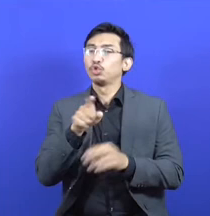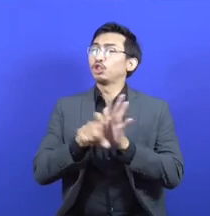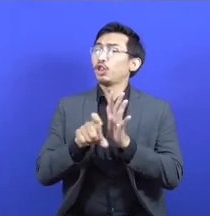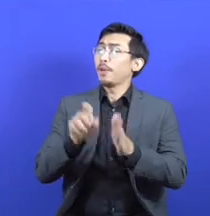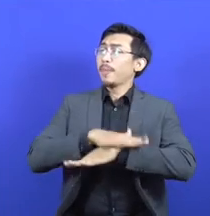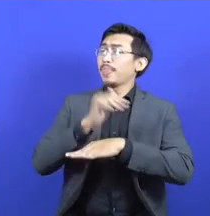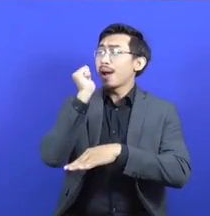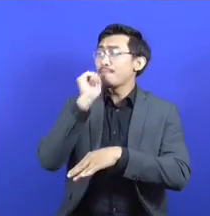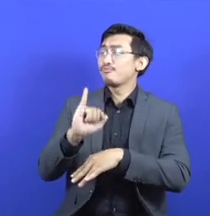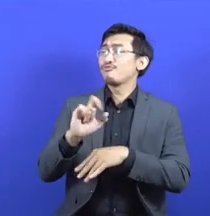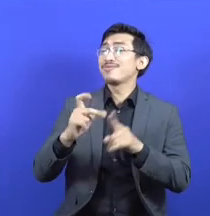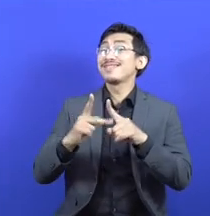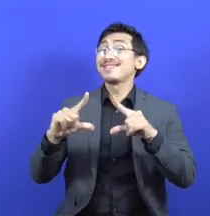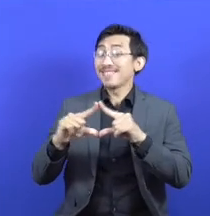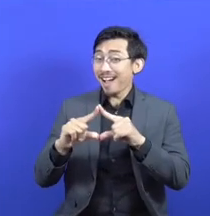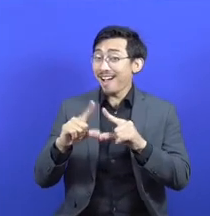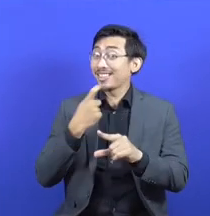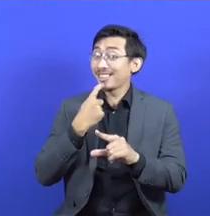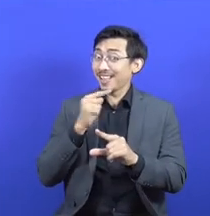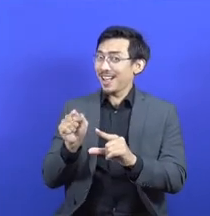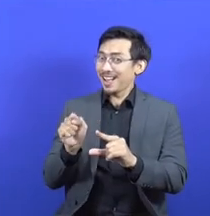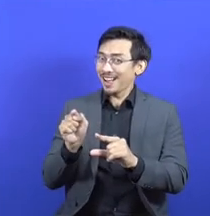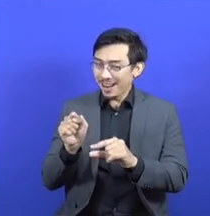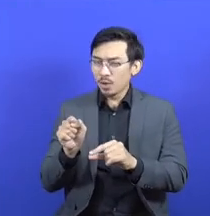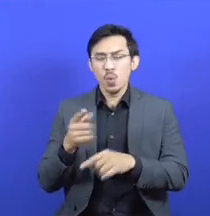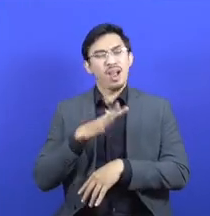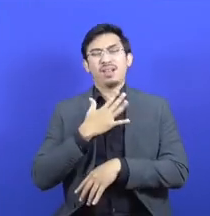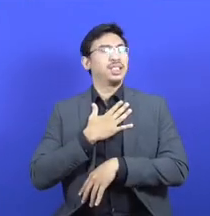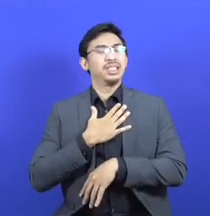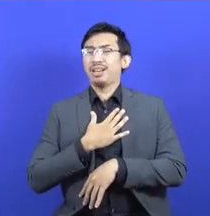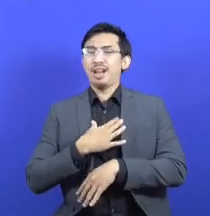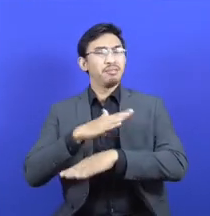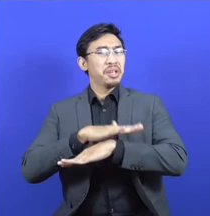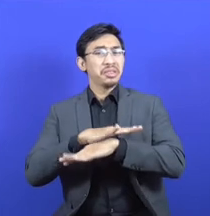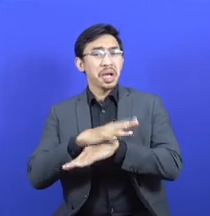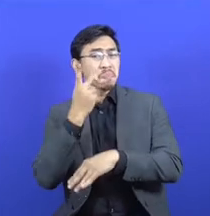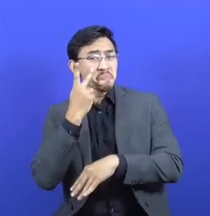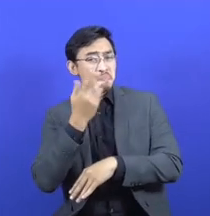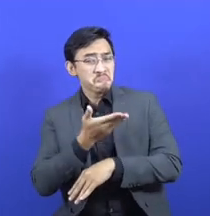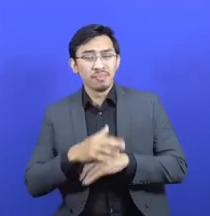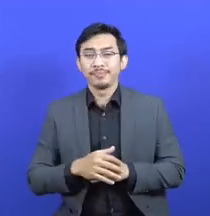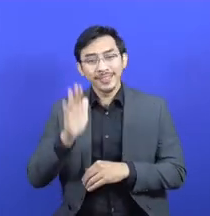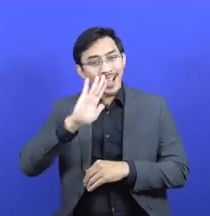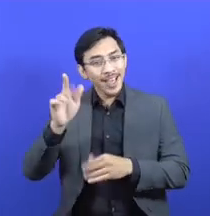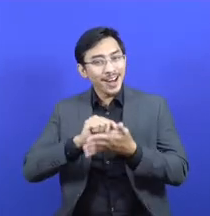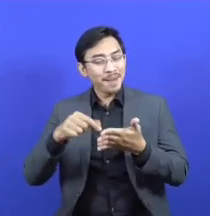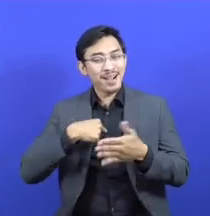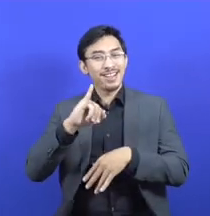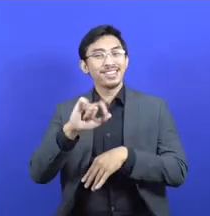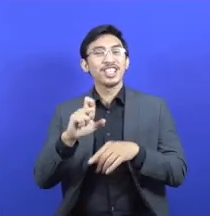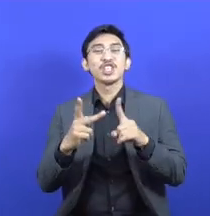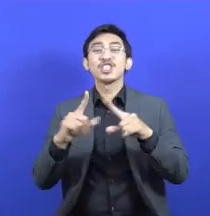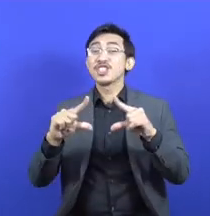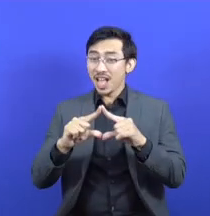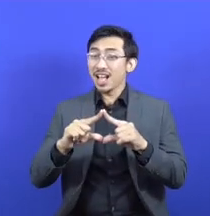satunya contoh berita tentang Ibu Ica nih, ceritanya. Kasihan banget deh beritanya. Halo, nama saya